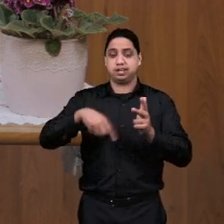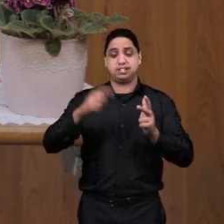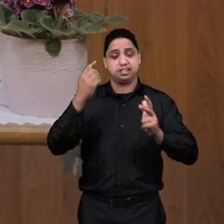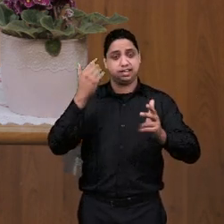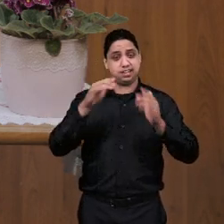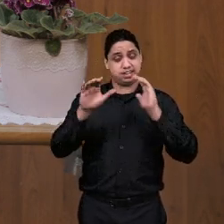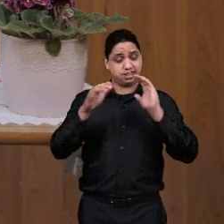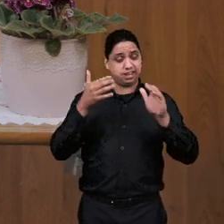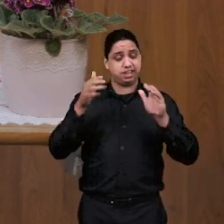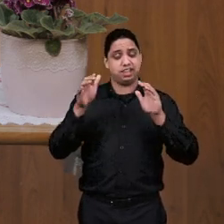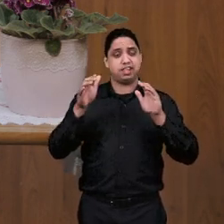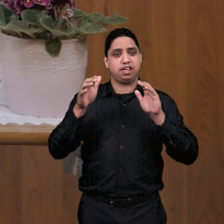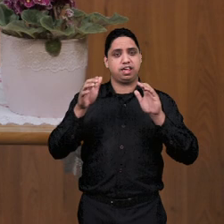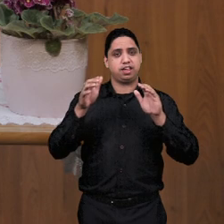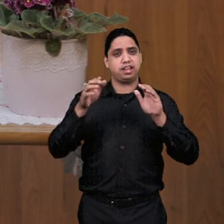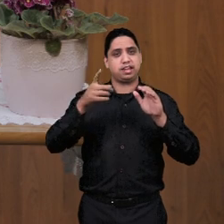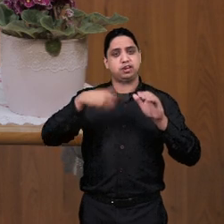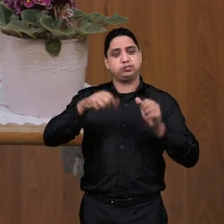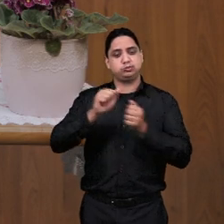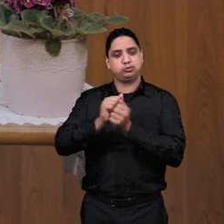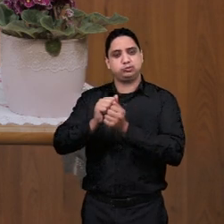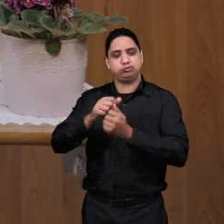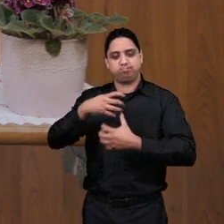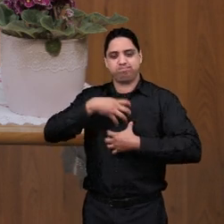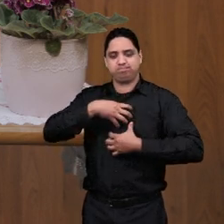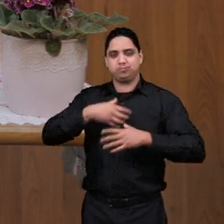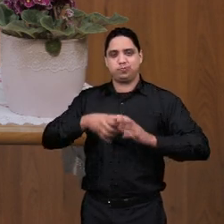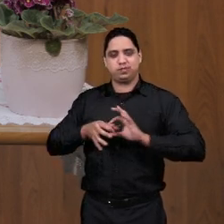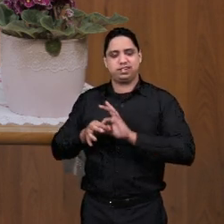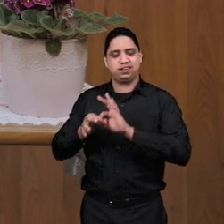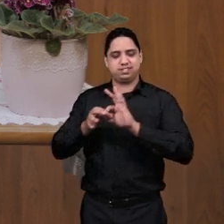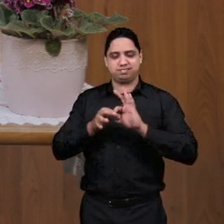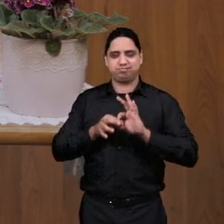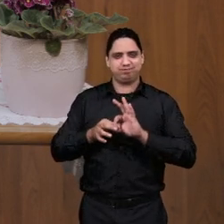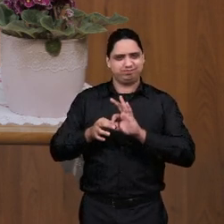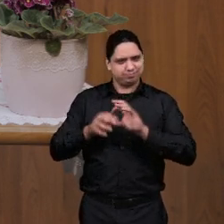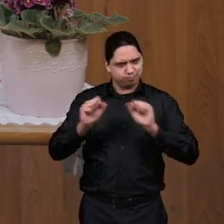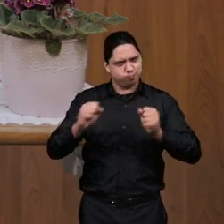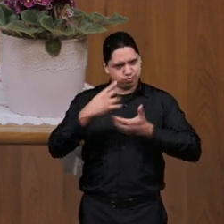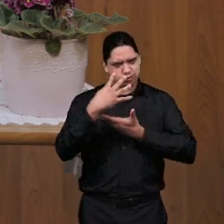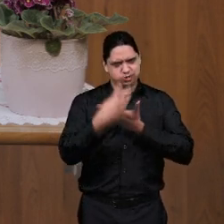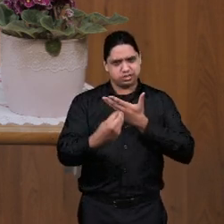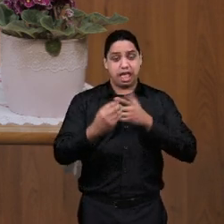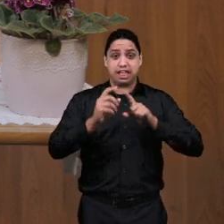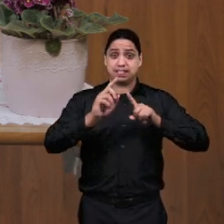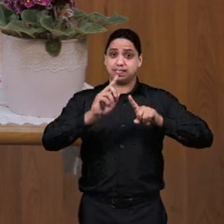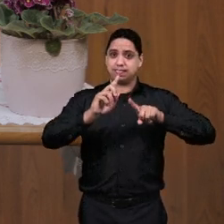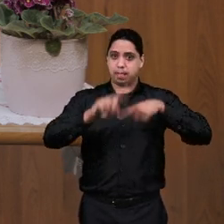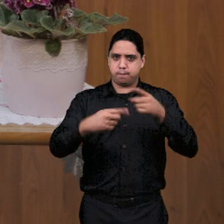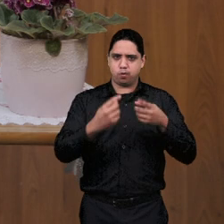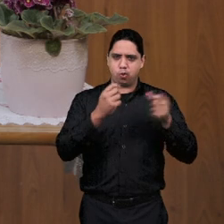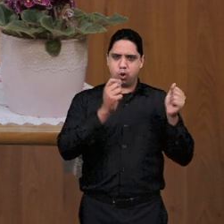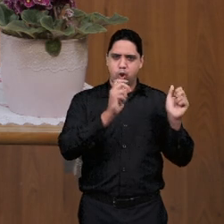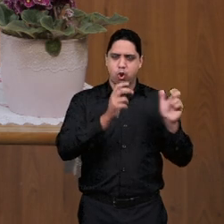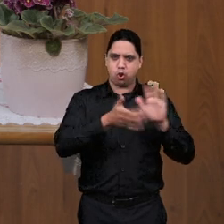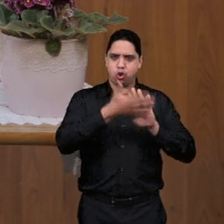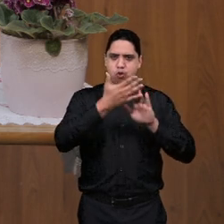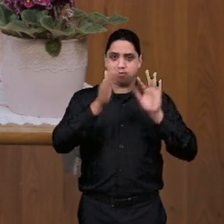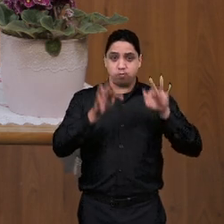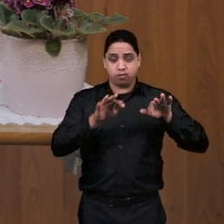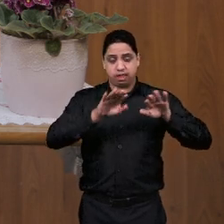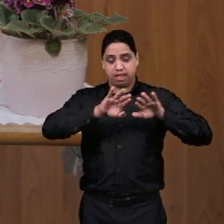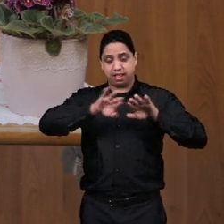tableau et nous pouvons ainsi chanter ensemble avec la louange qu'elle chantée. Et dans la séquence, nous donnerons